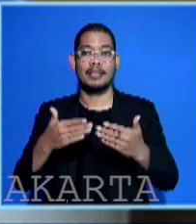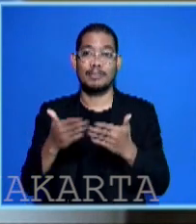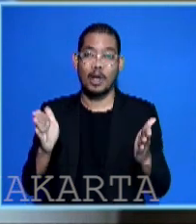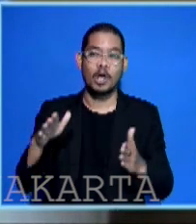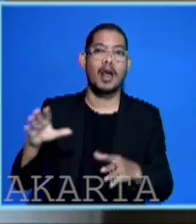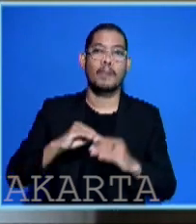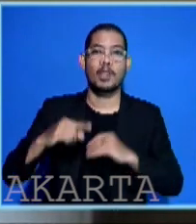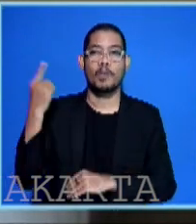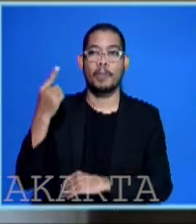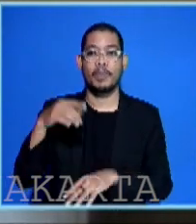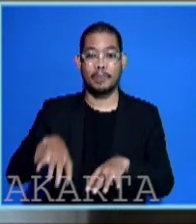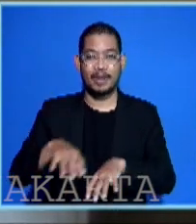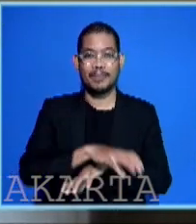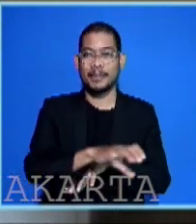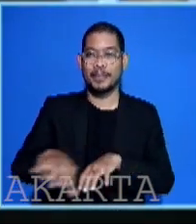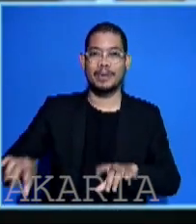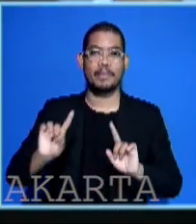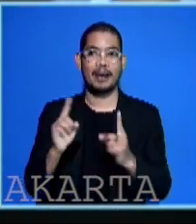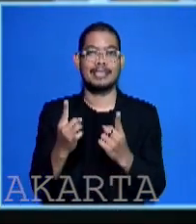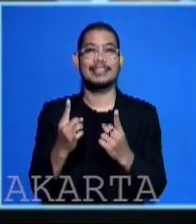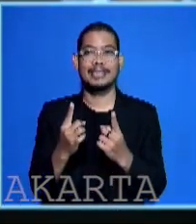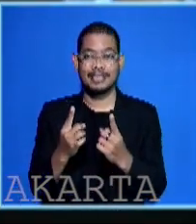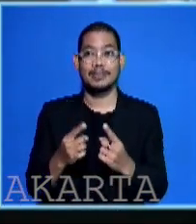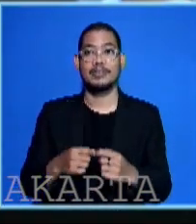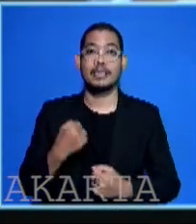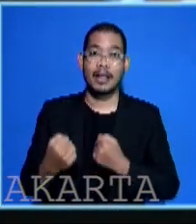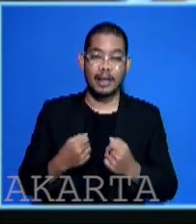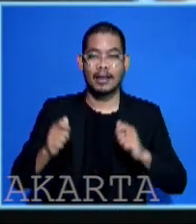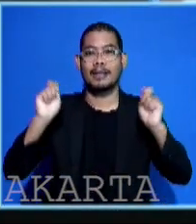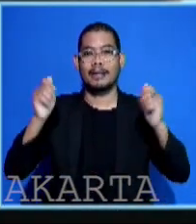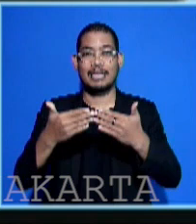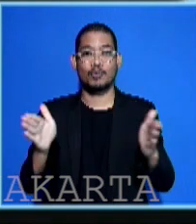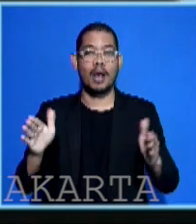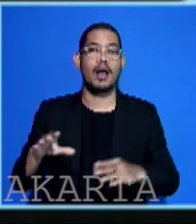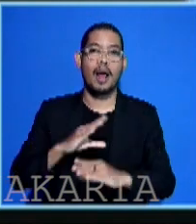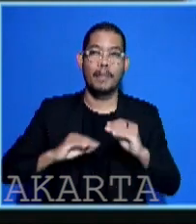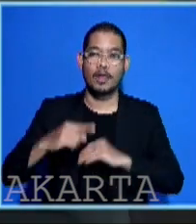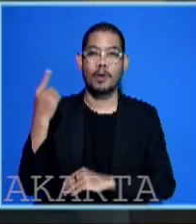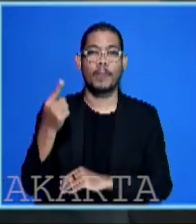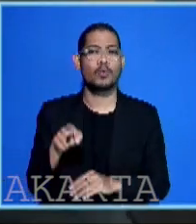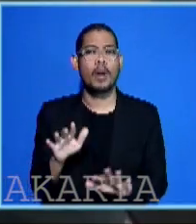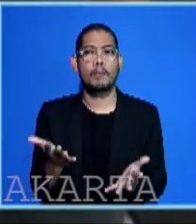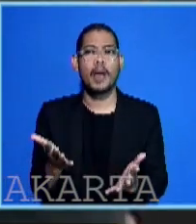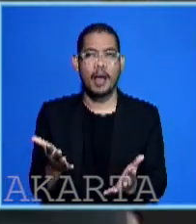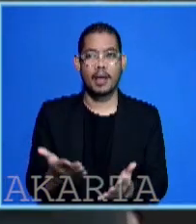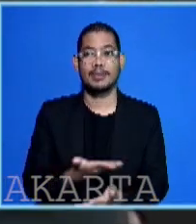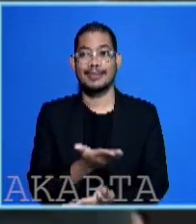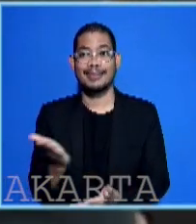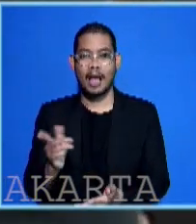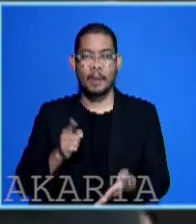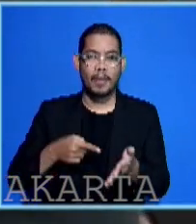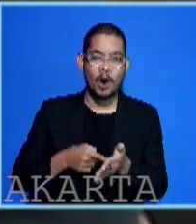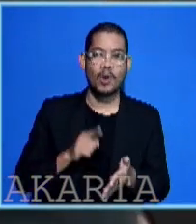di wilayahnya masing-masing di dalam kegiatan kampanye terbuka metode rapat umum tersebut dihimbau semua peserta pemilu menjaga